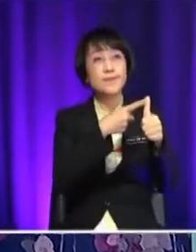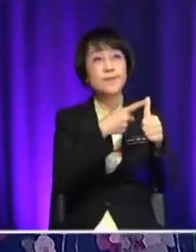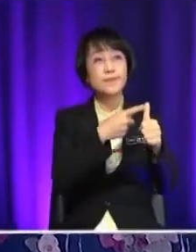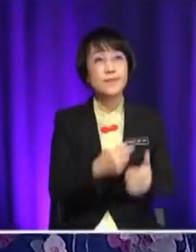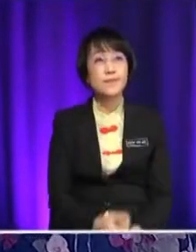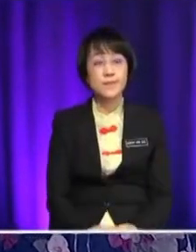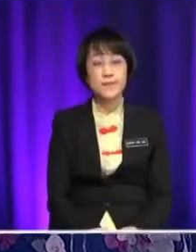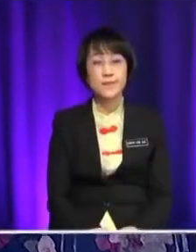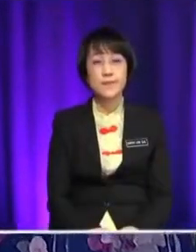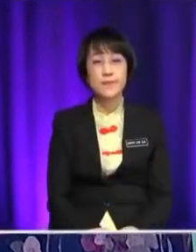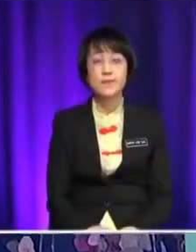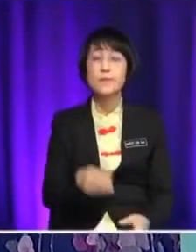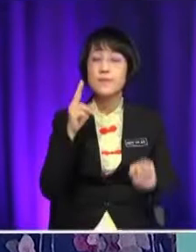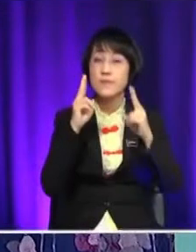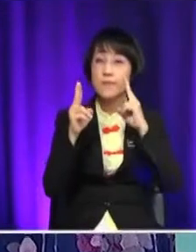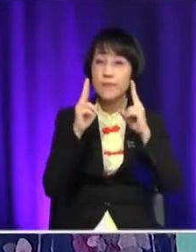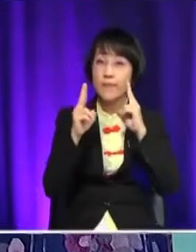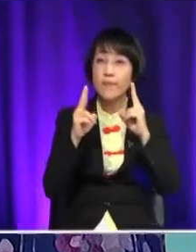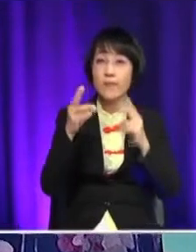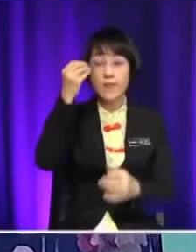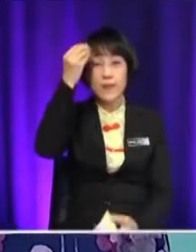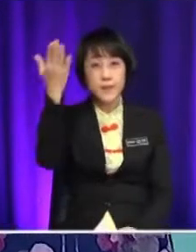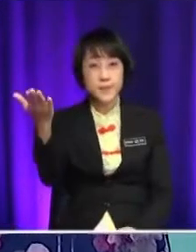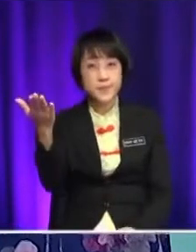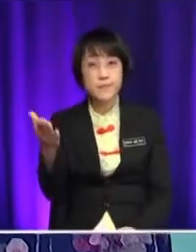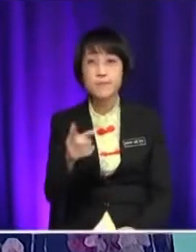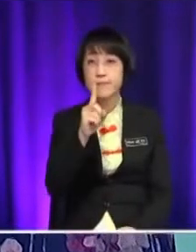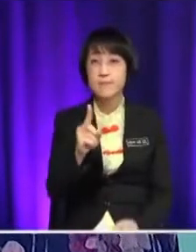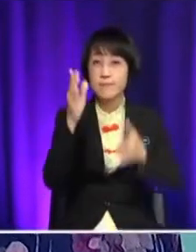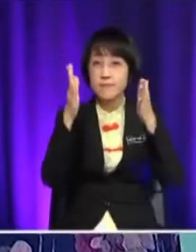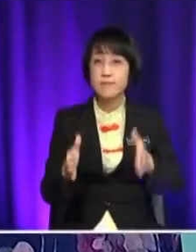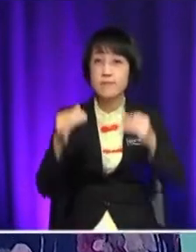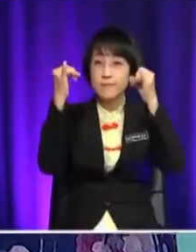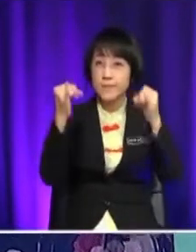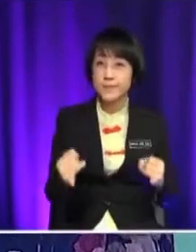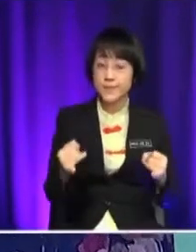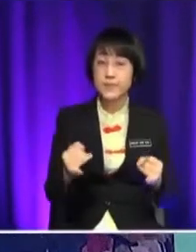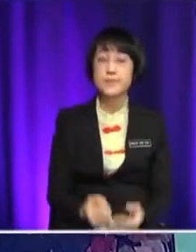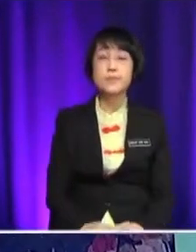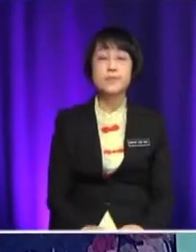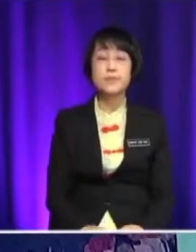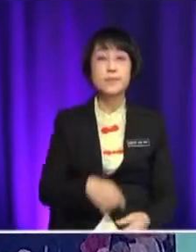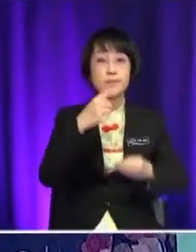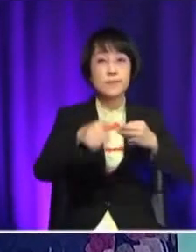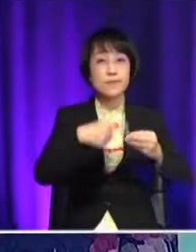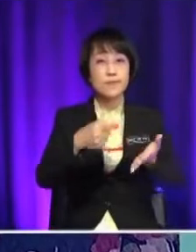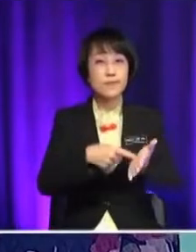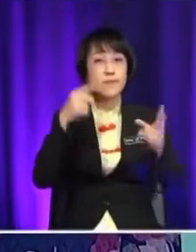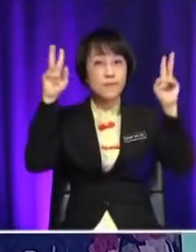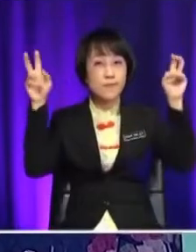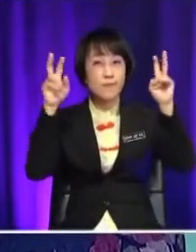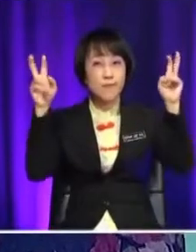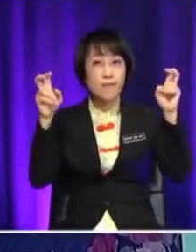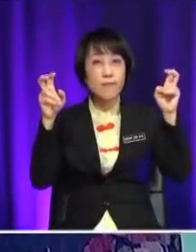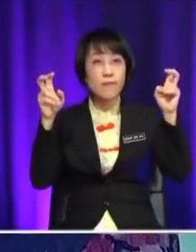pertama, pengucapan yang disampaikan tu secara individu juga, tetapi mengenai tentang sesuatu tajuk. Maknanya